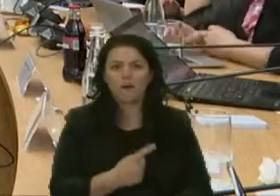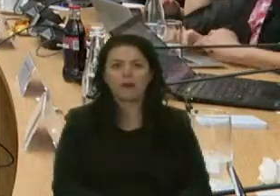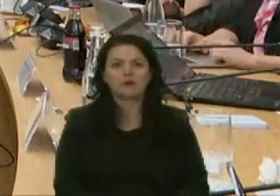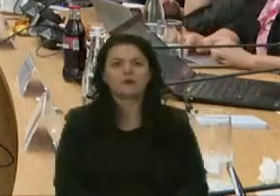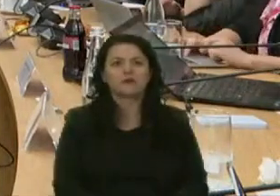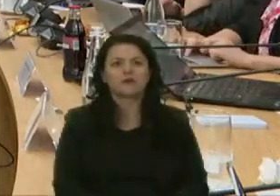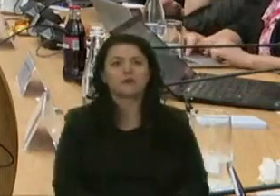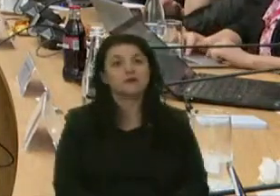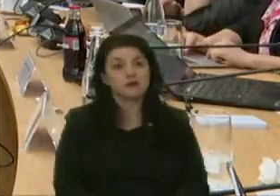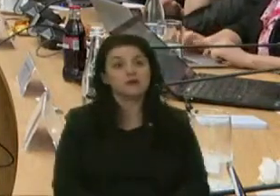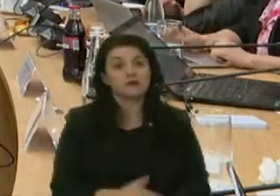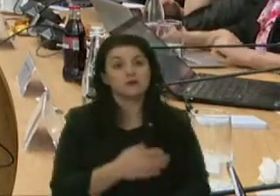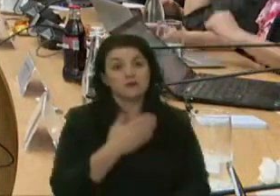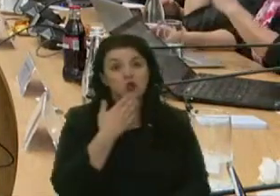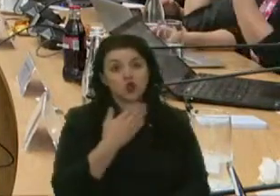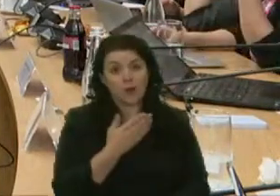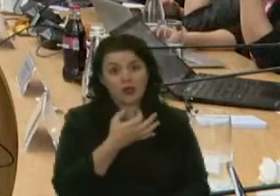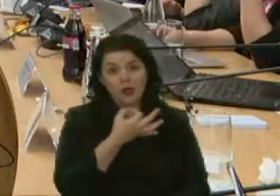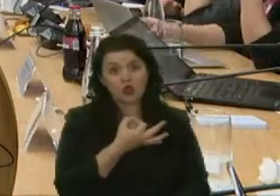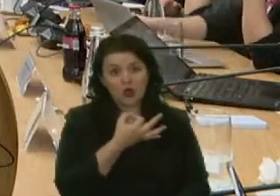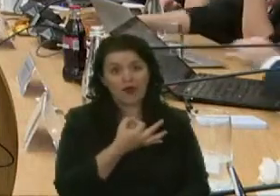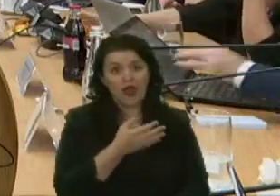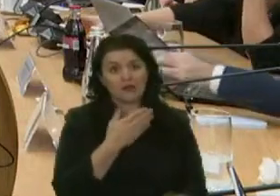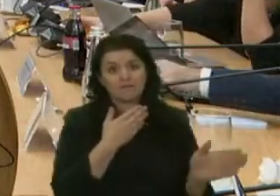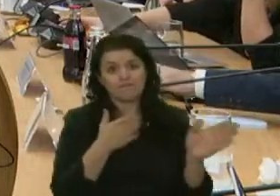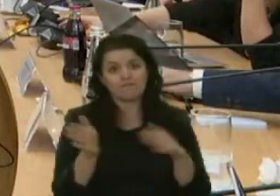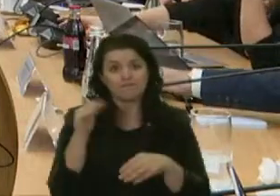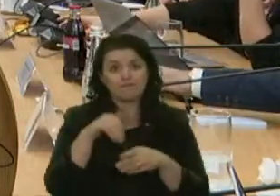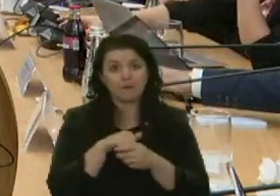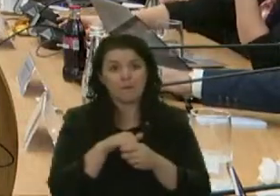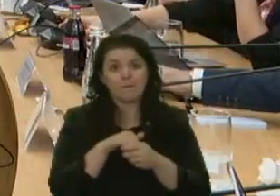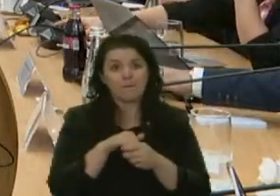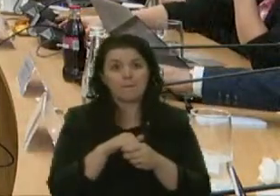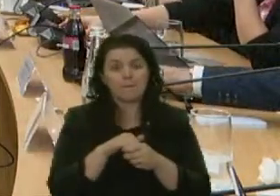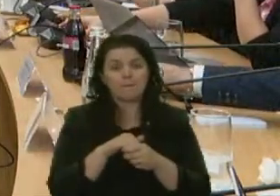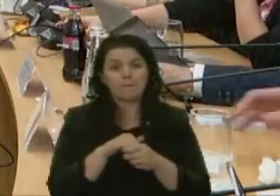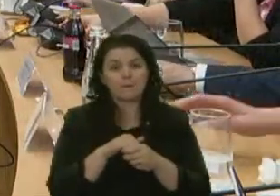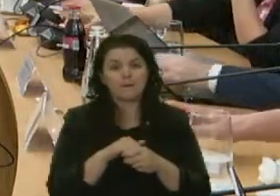mulțumesc pentru intervenție supun la vot punctul numărul